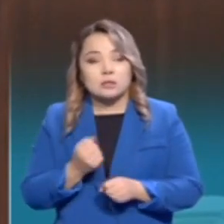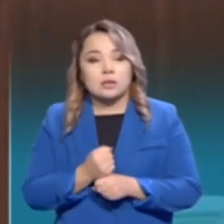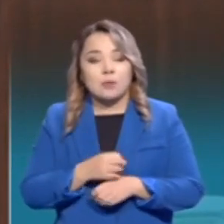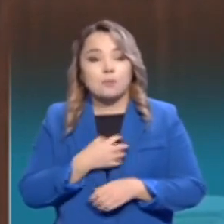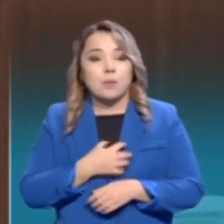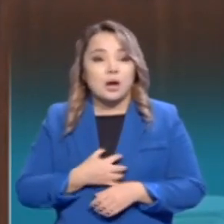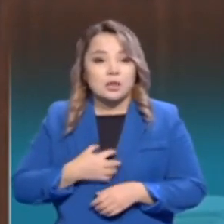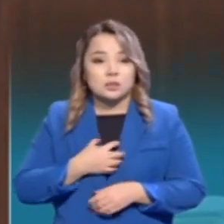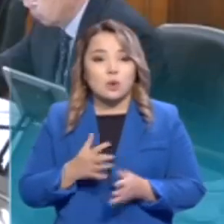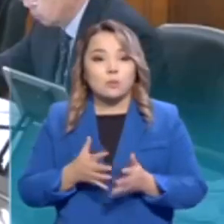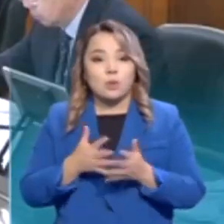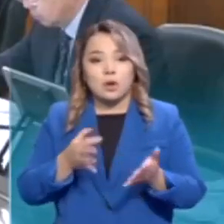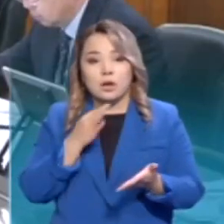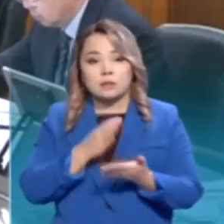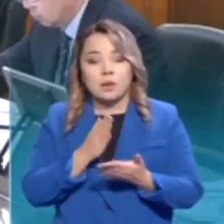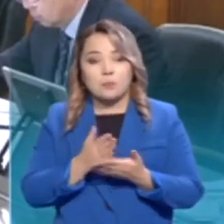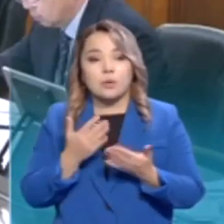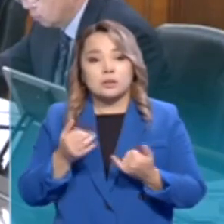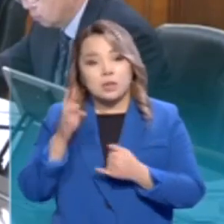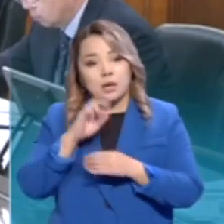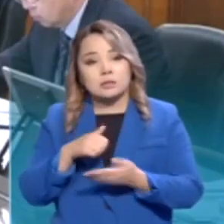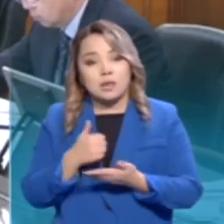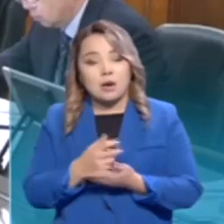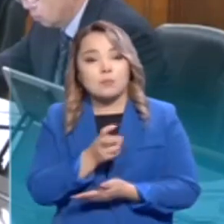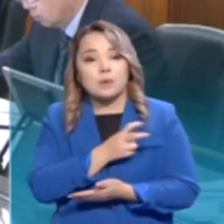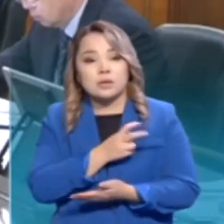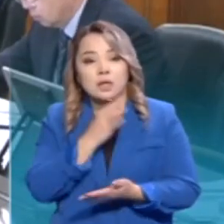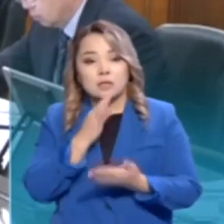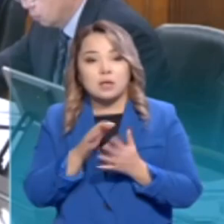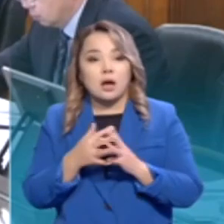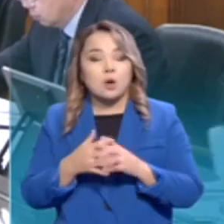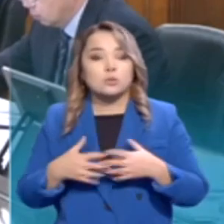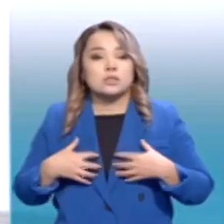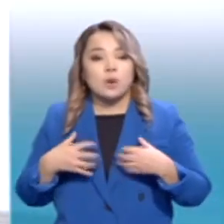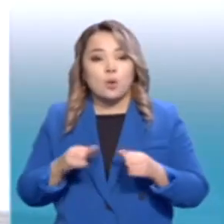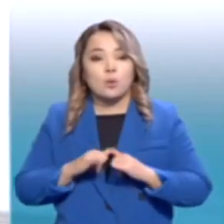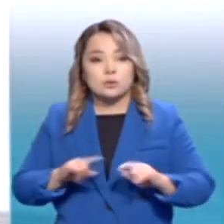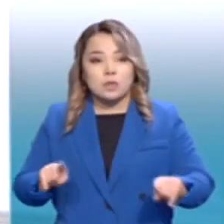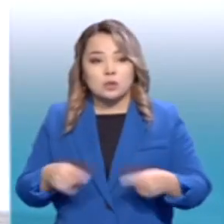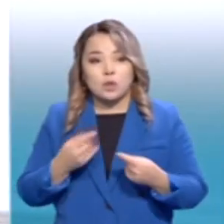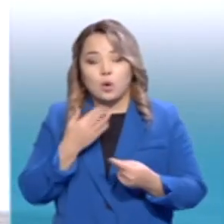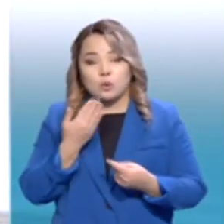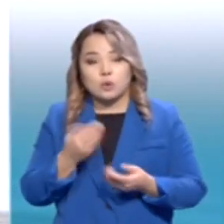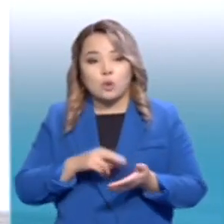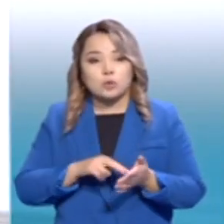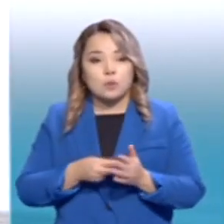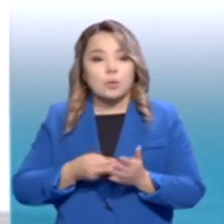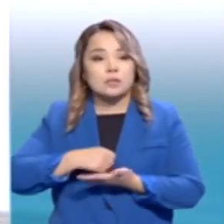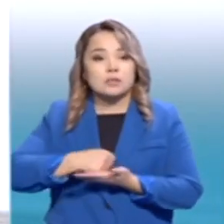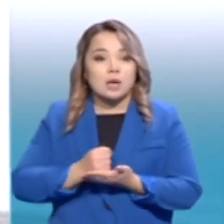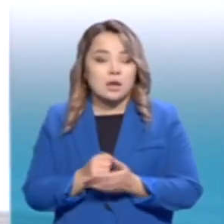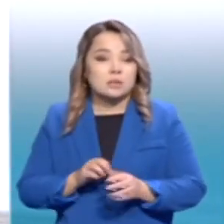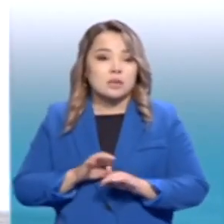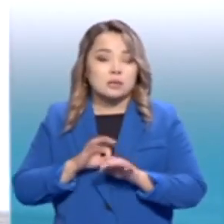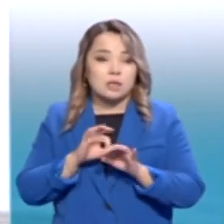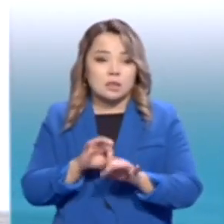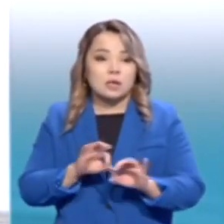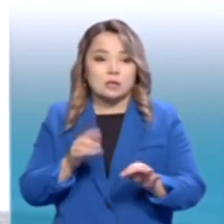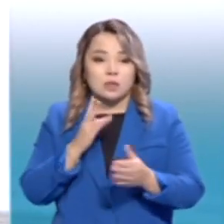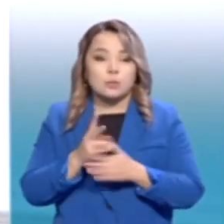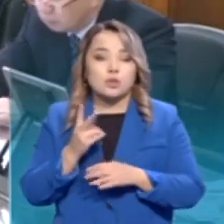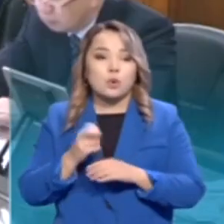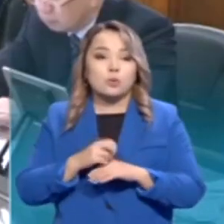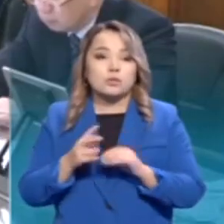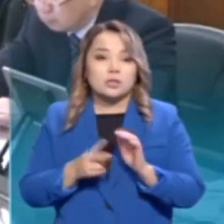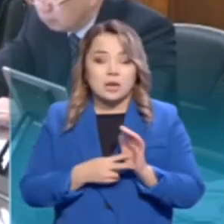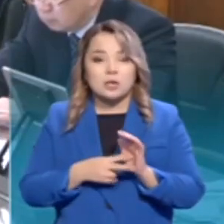бекітудің маңызы өте зор. Ал елдің бас дәрігері ауылдық денсаулық сақтауды жаңғырту ұлттық жобасын таныстырып мақұлдауды сұрады. Оған